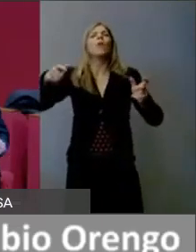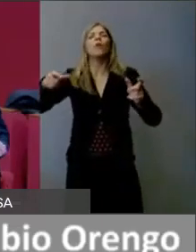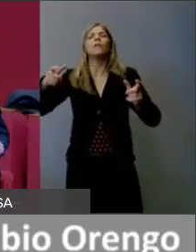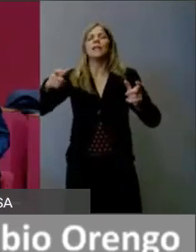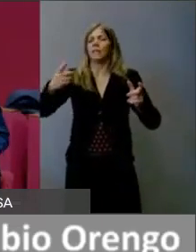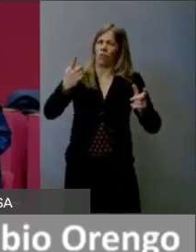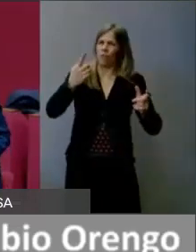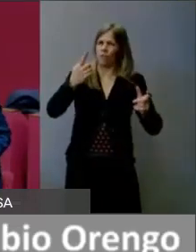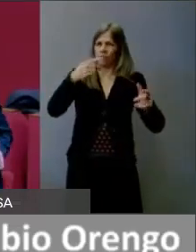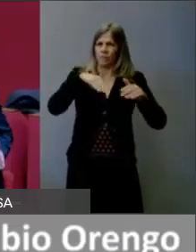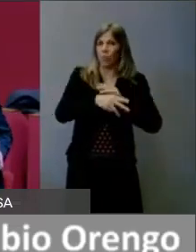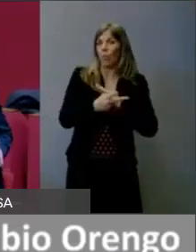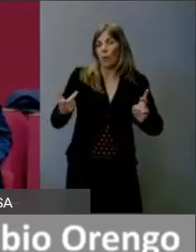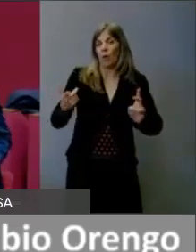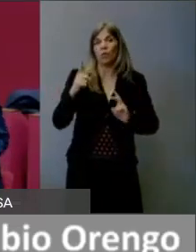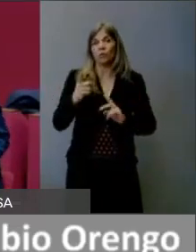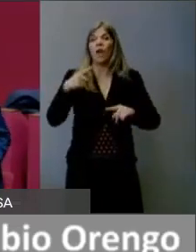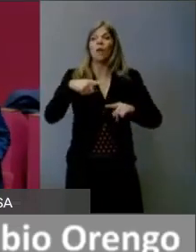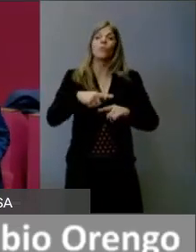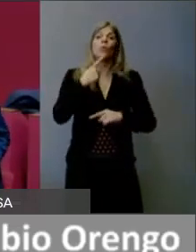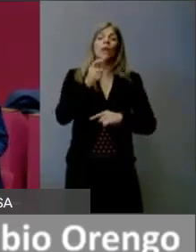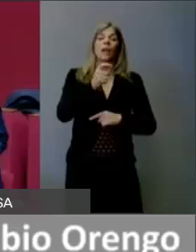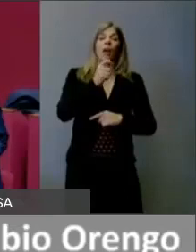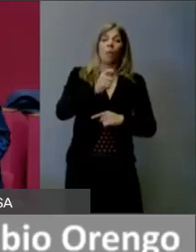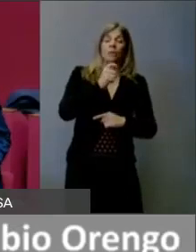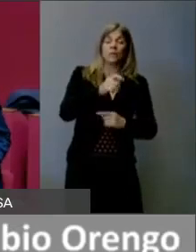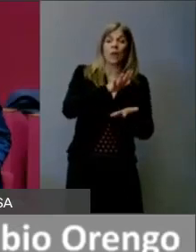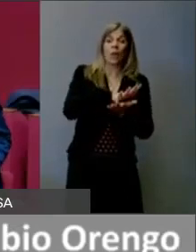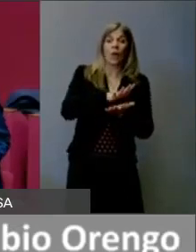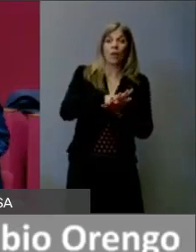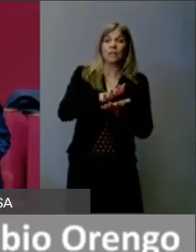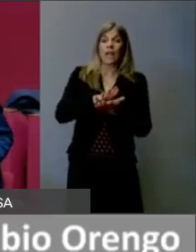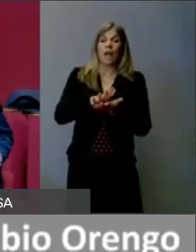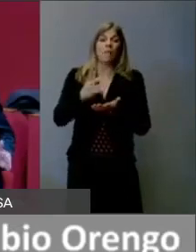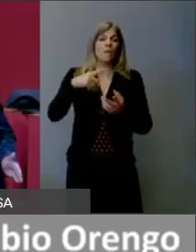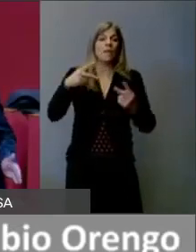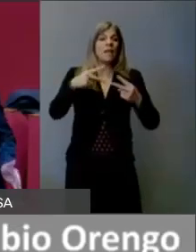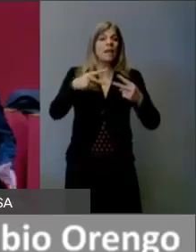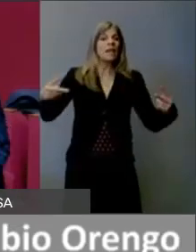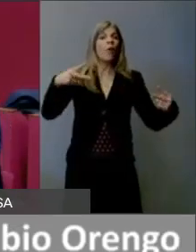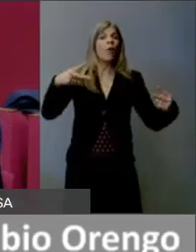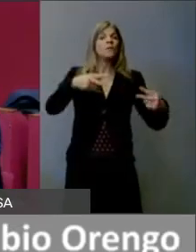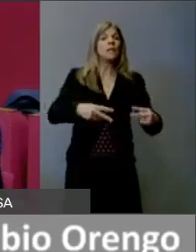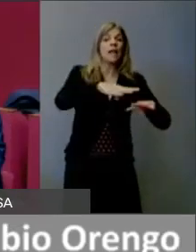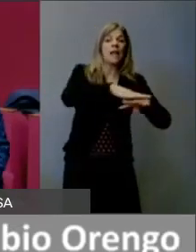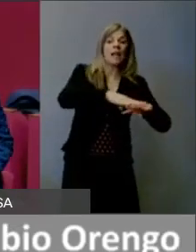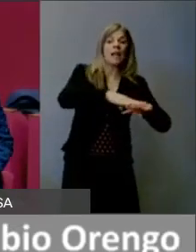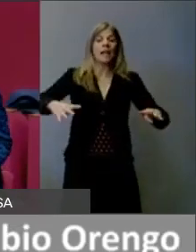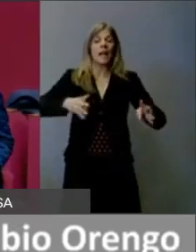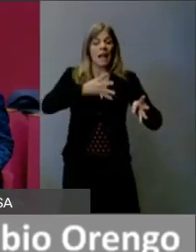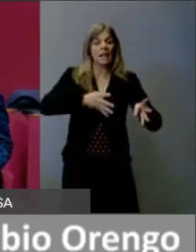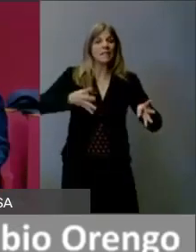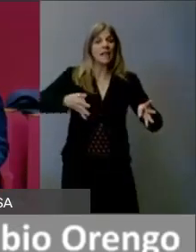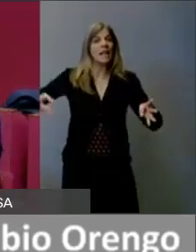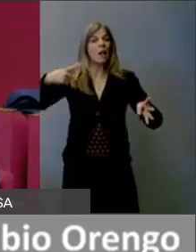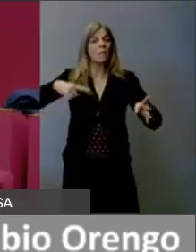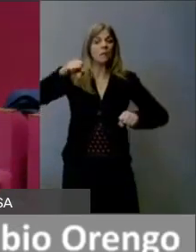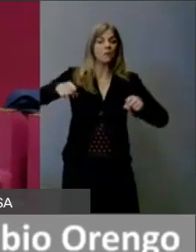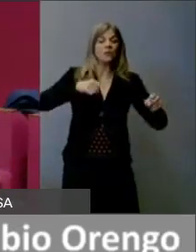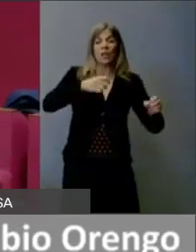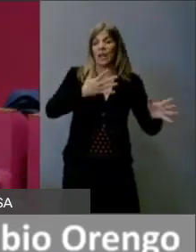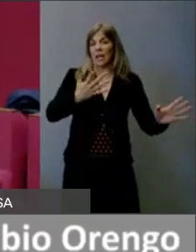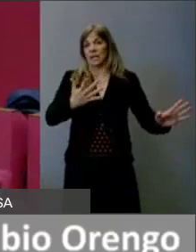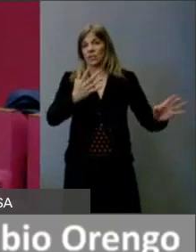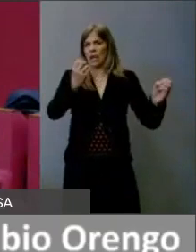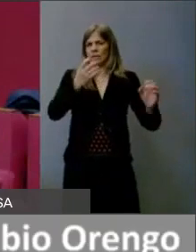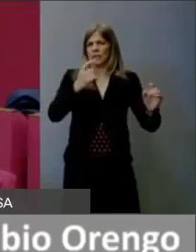chi naturalmente fa le comunicati stampa, le conferenze stampa per inaugurare le rastrelliere per le biciclette, e insegnamenti da voi proprio